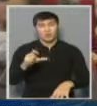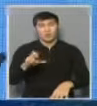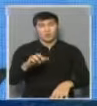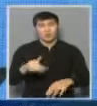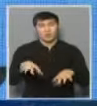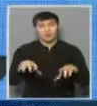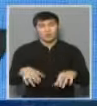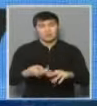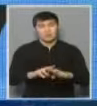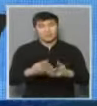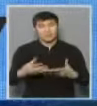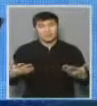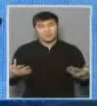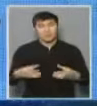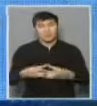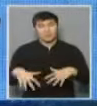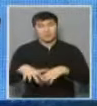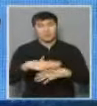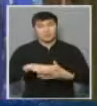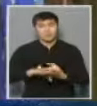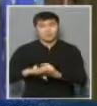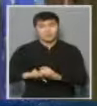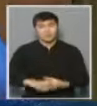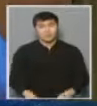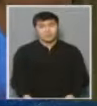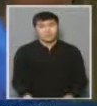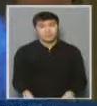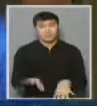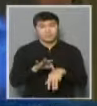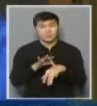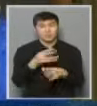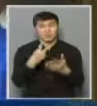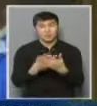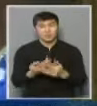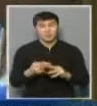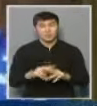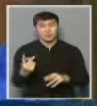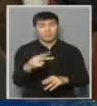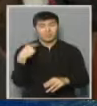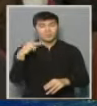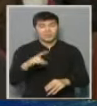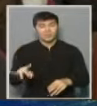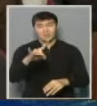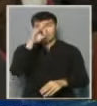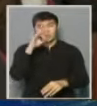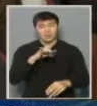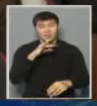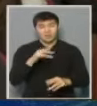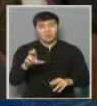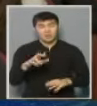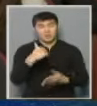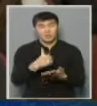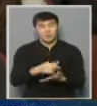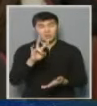председателей и представители этнокультурных объединений цель проекта показать роль первого президента республики казахстан gel base и